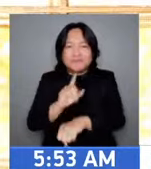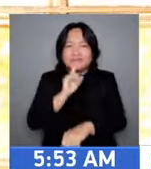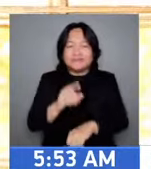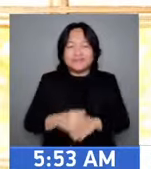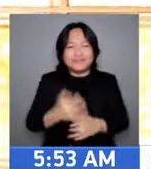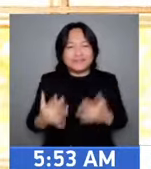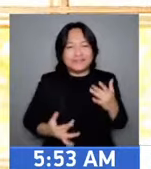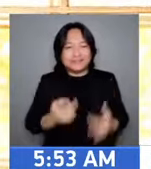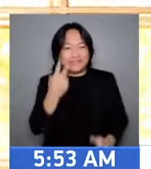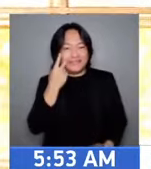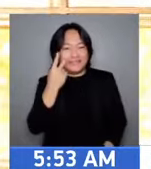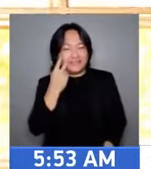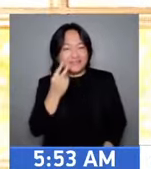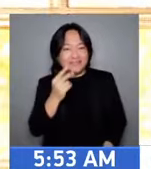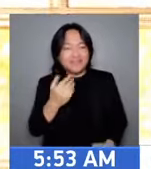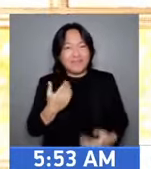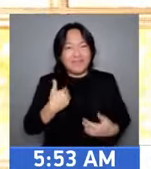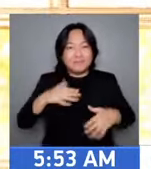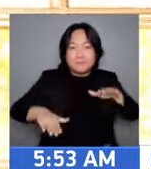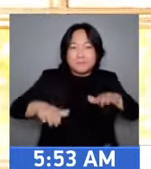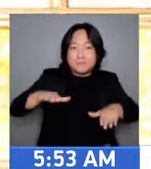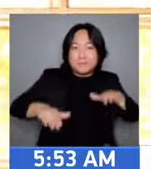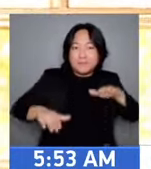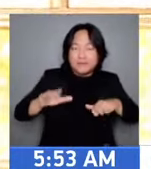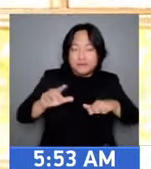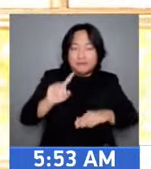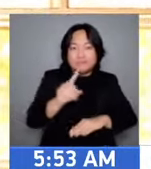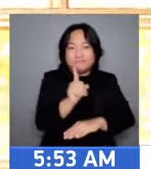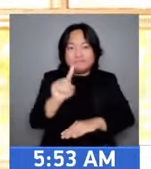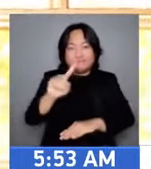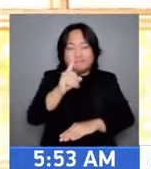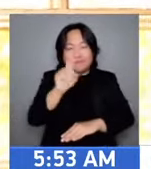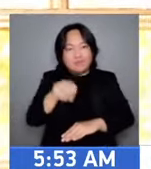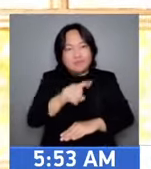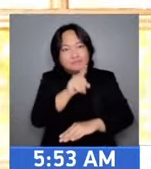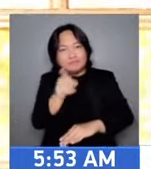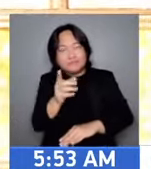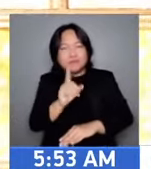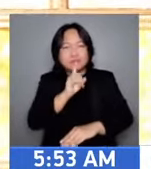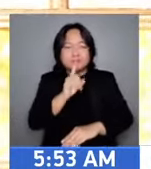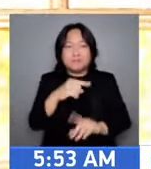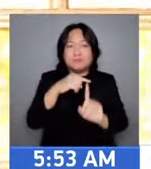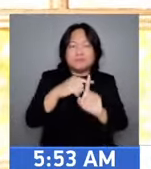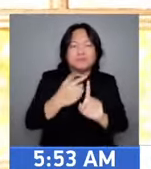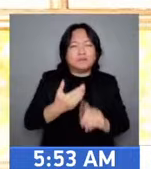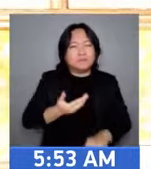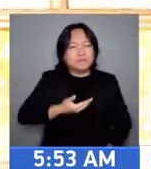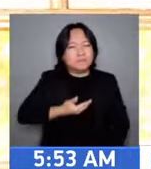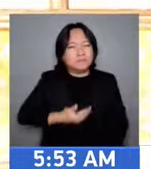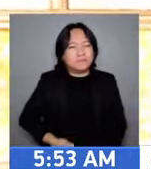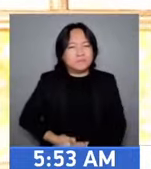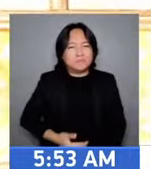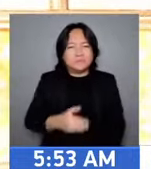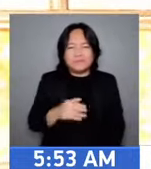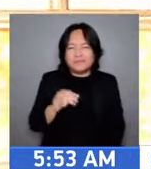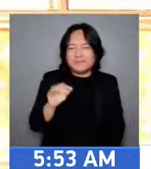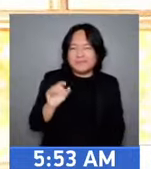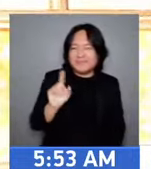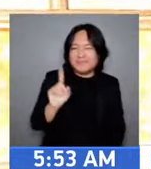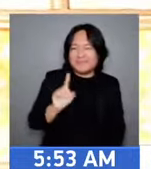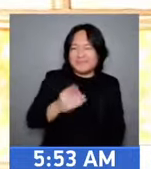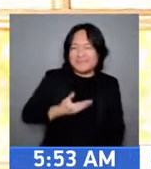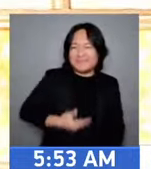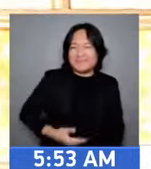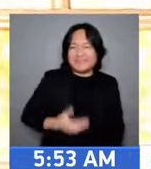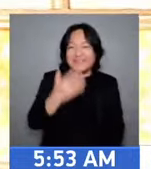balance balancing required. Balancing act talaga yan. Eh. Parang nakakagutom din po. Bakit nakakagutom? Pag mga ganyan, syempre pabalik-balik ka